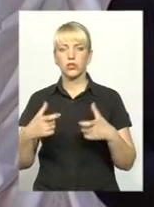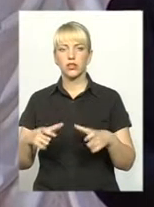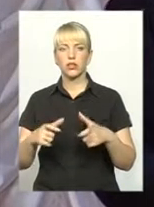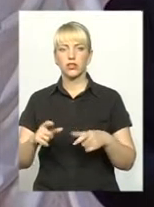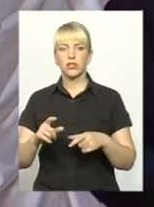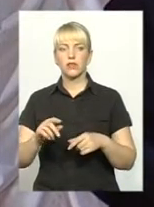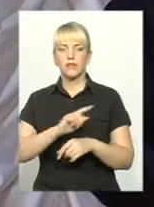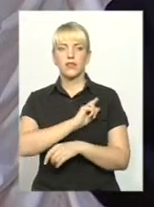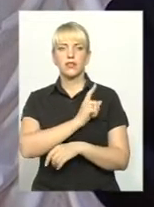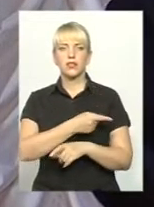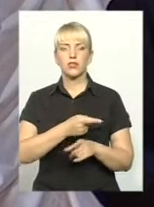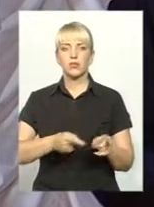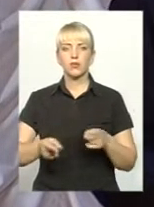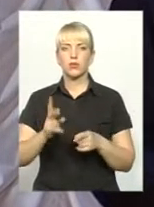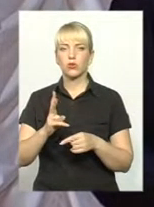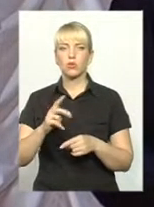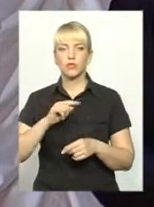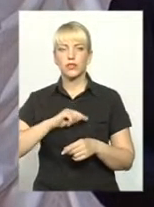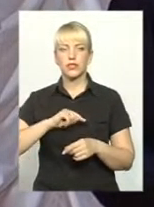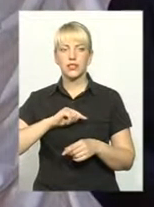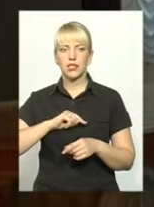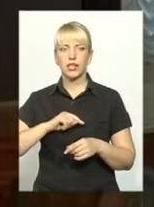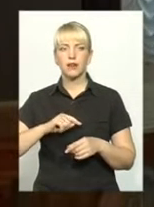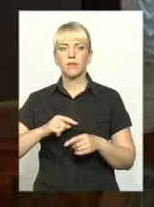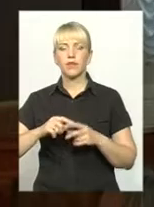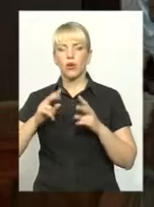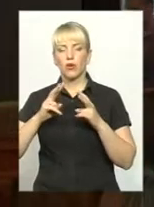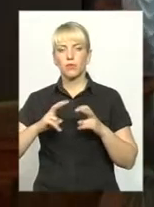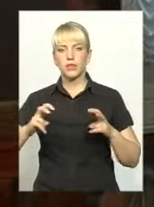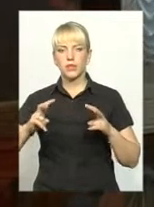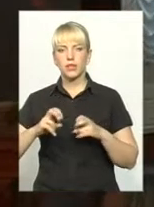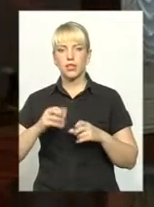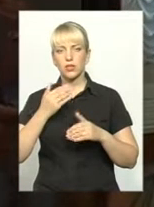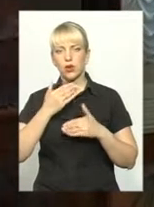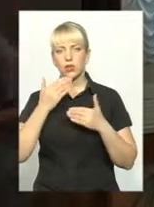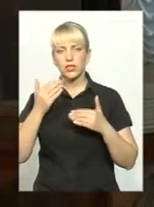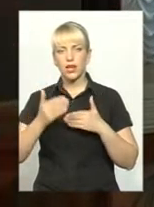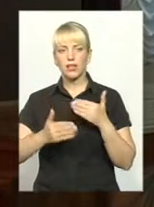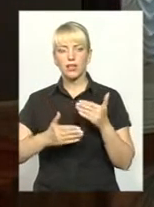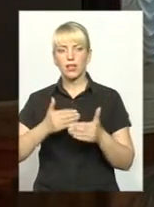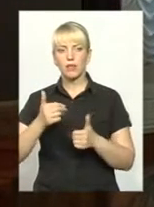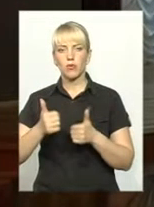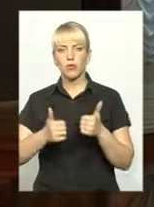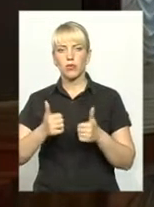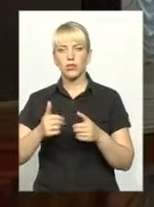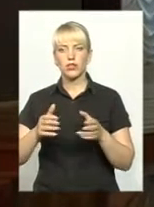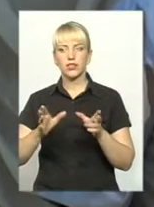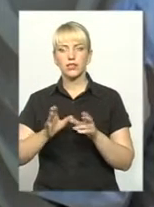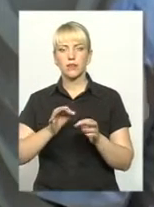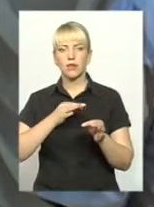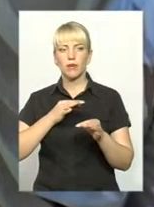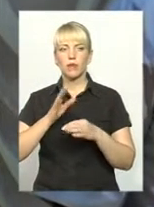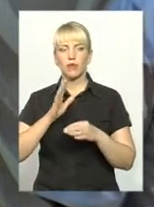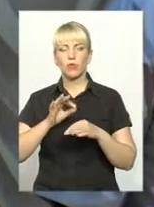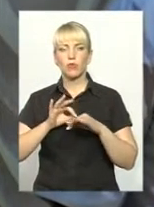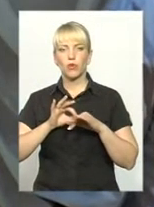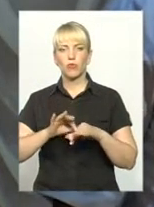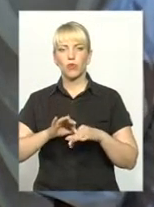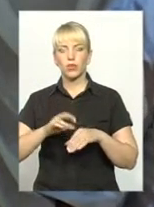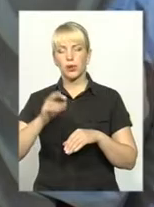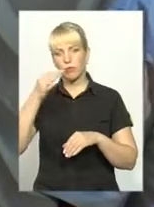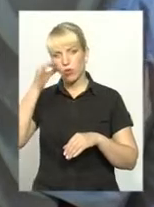підготовки, які пройдуть психоемоціональне обстеження. Останній етап конкурсу, а це співбесіда, проводитиме поліцейська комісія. Її